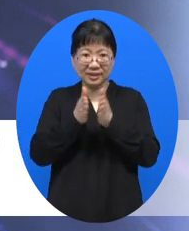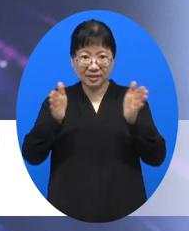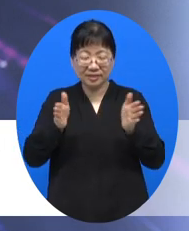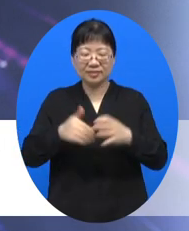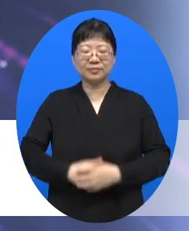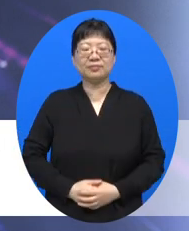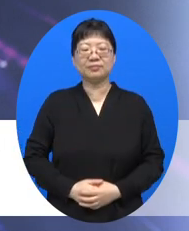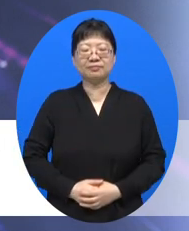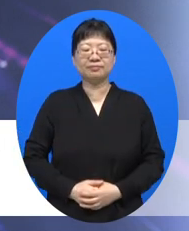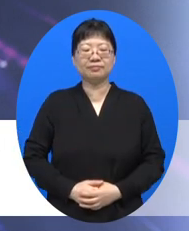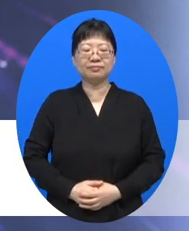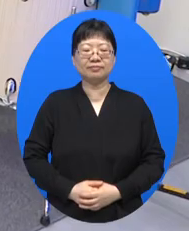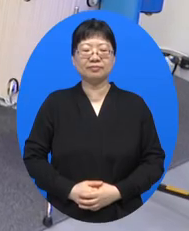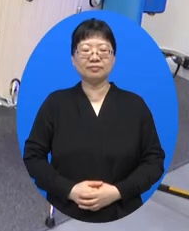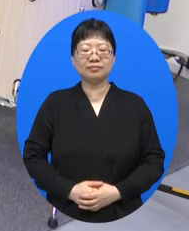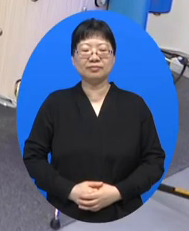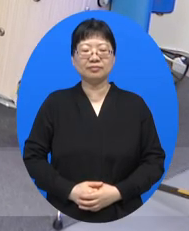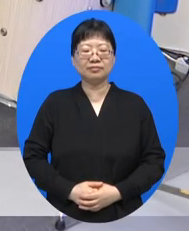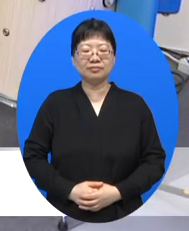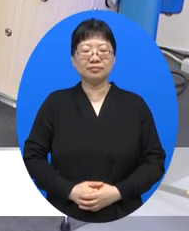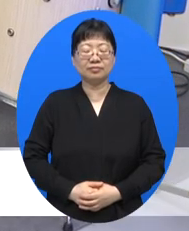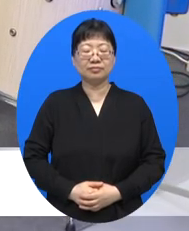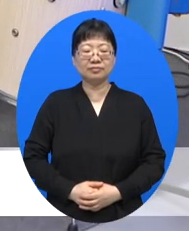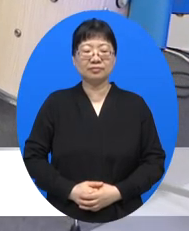리포트 함께 보시죠.